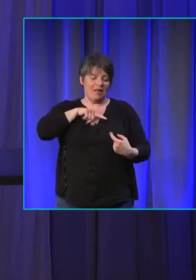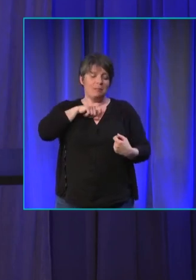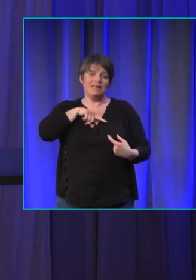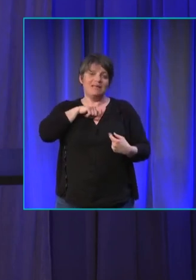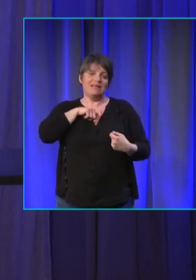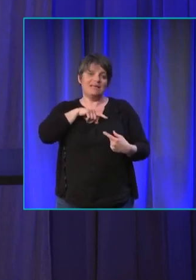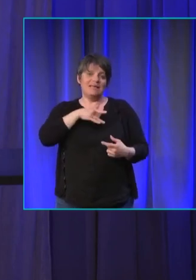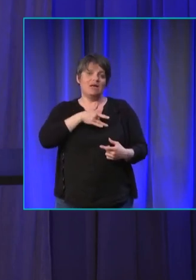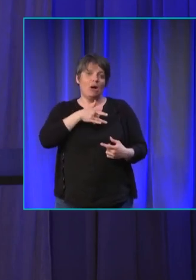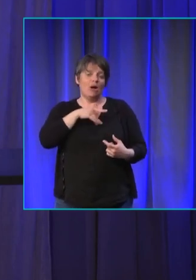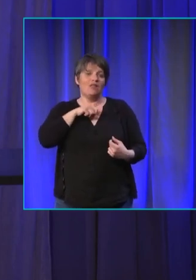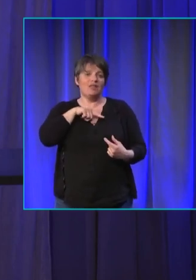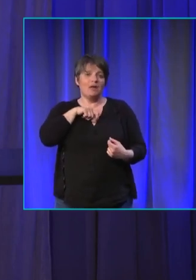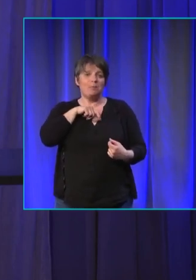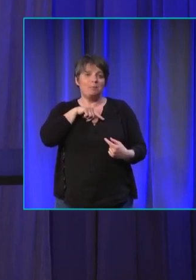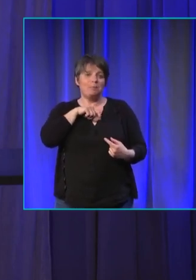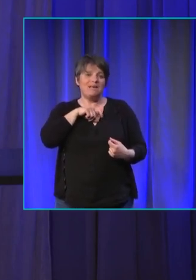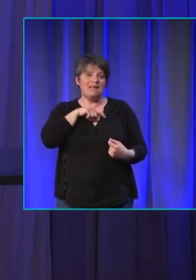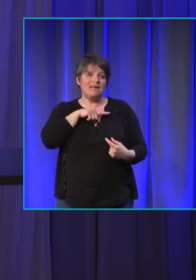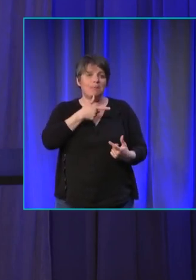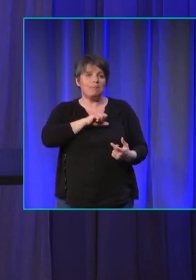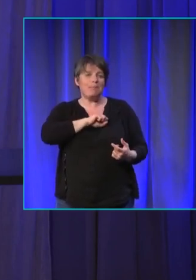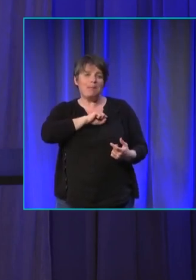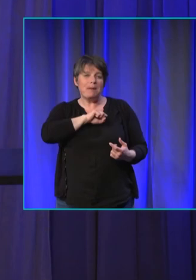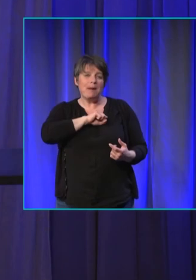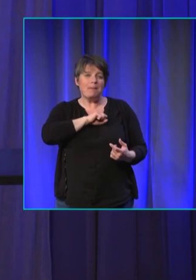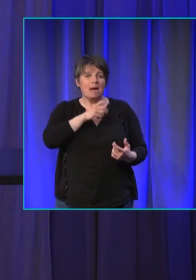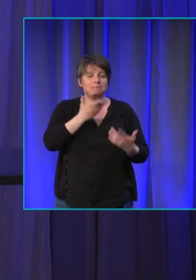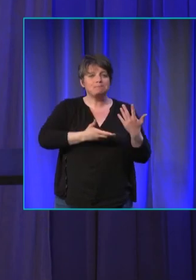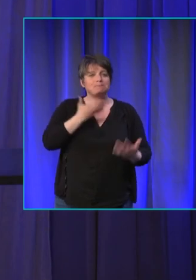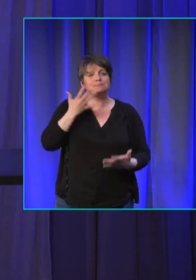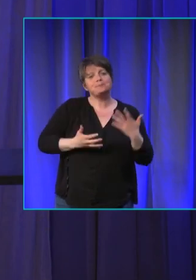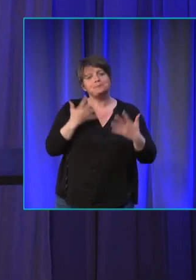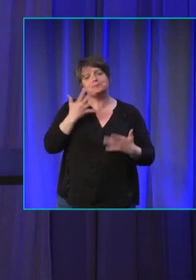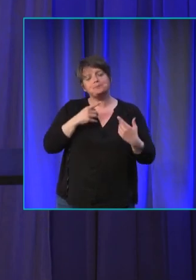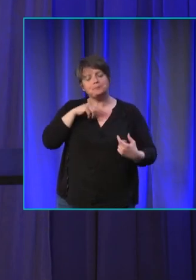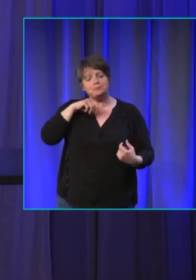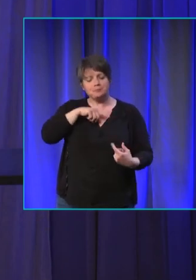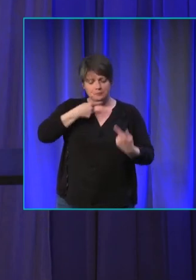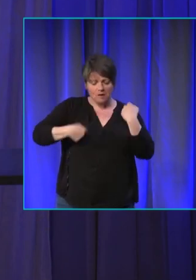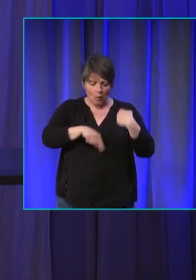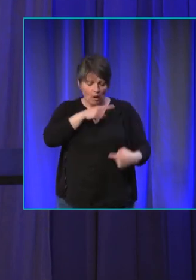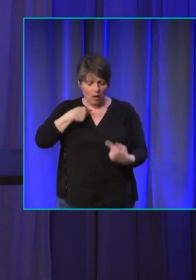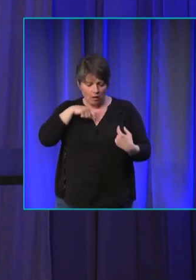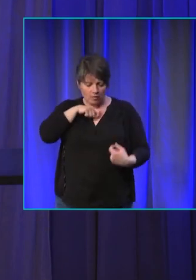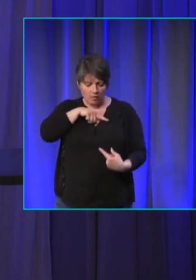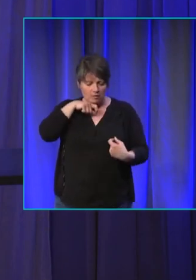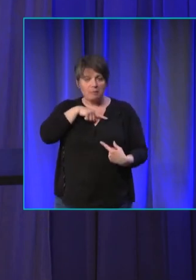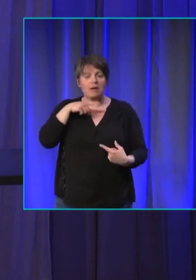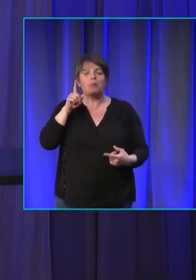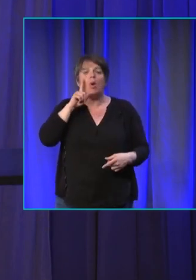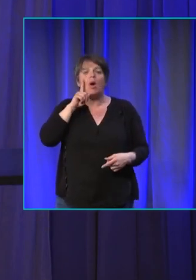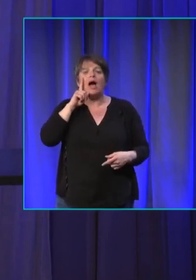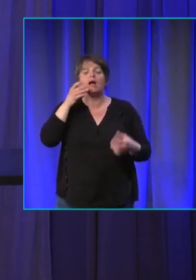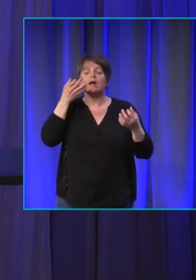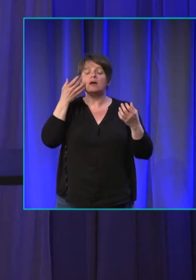Par rapport au débit cardiaque également. Ouais. Oui, parce que finalement, de toute façon, le temps